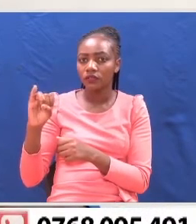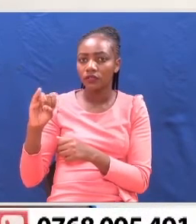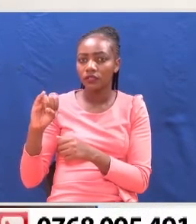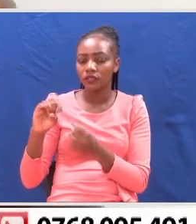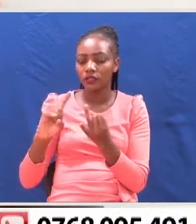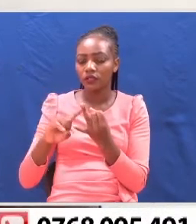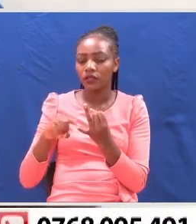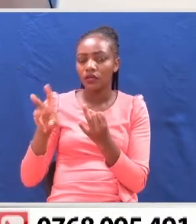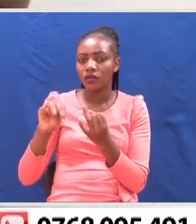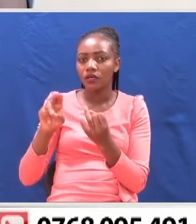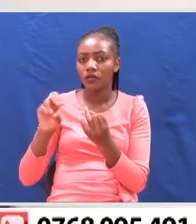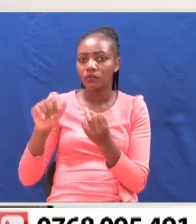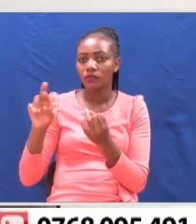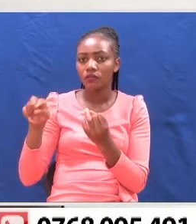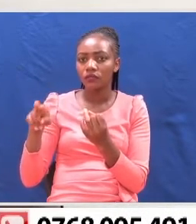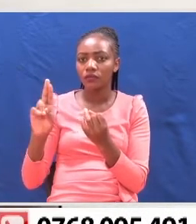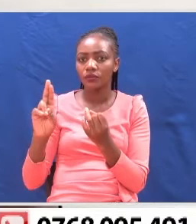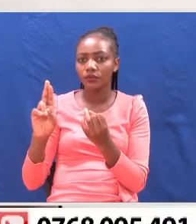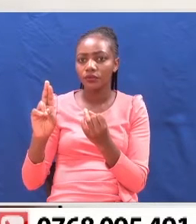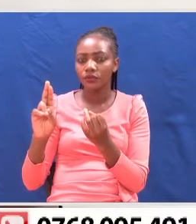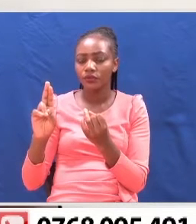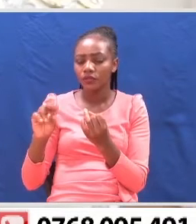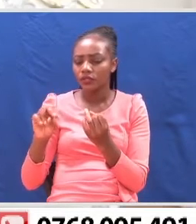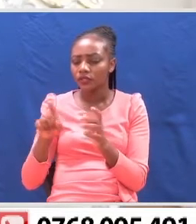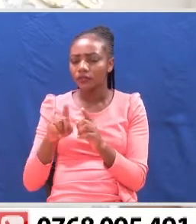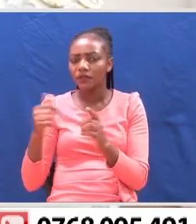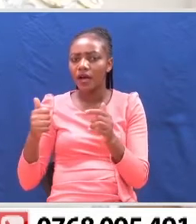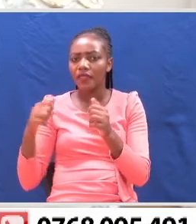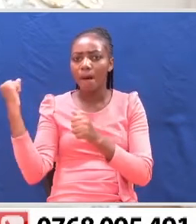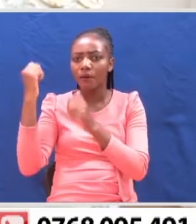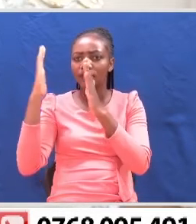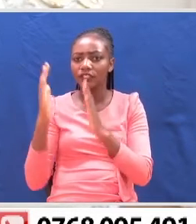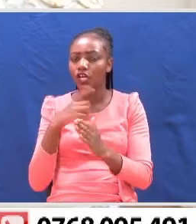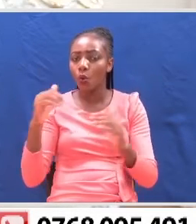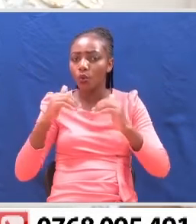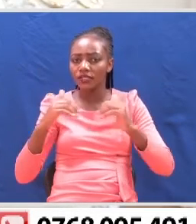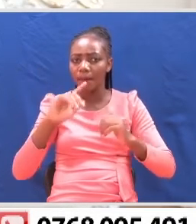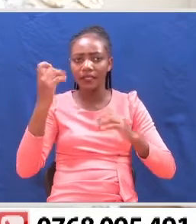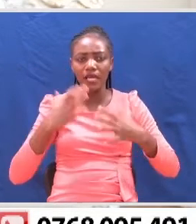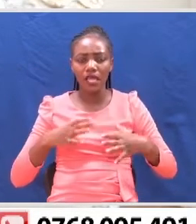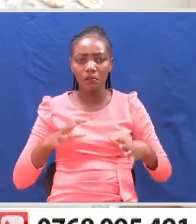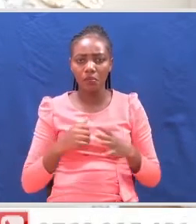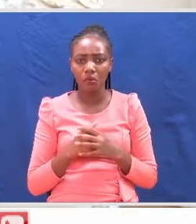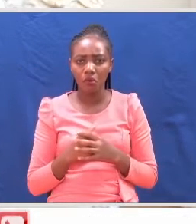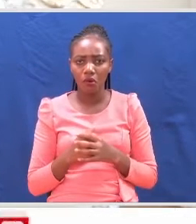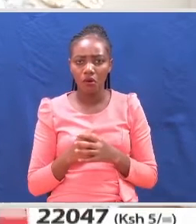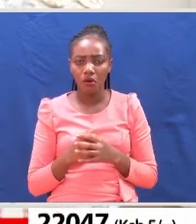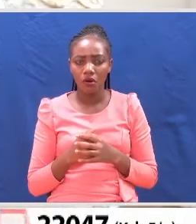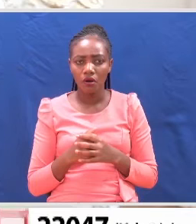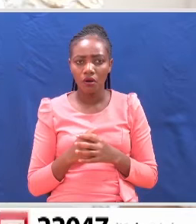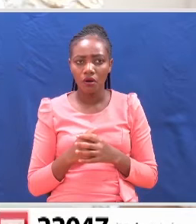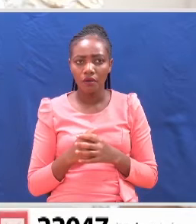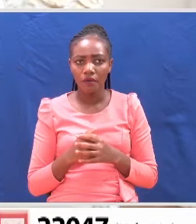Muiru, tumekuwa, lakini kuna yule wa nguvu ndiye anapata. Unajua ni kama kuweza kusema eti mnataka msichana mmoja alafu